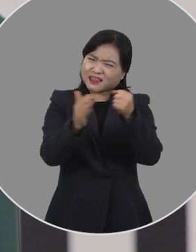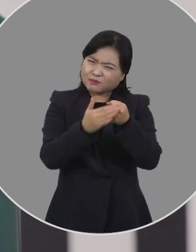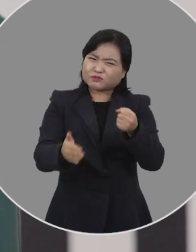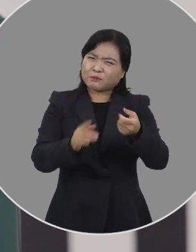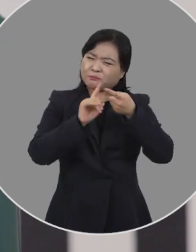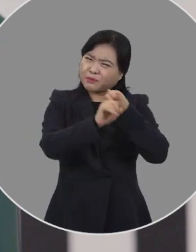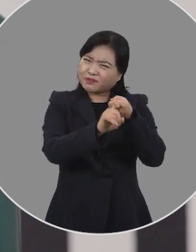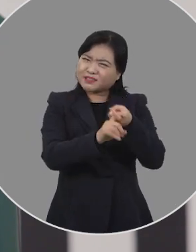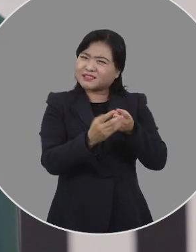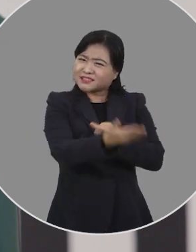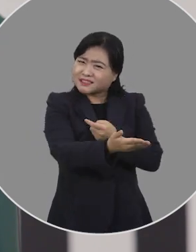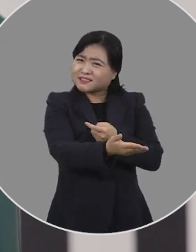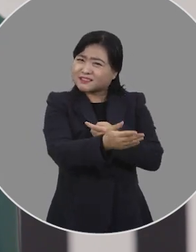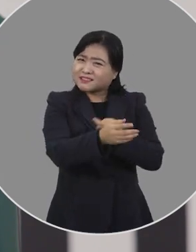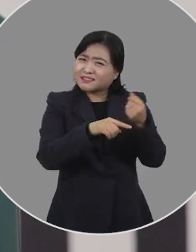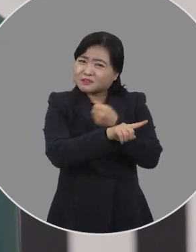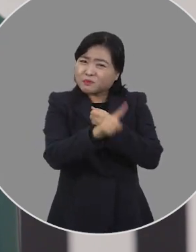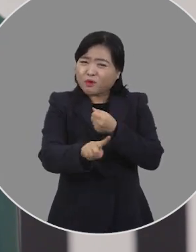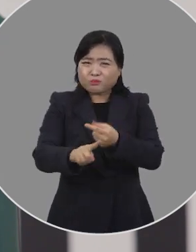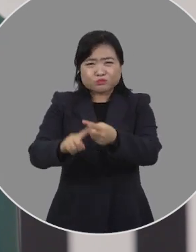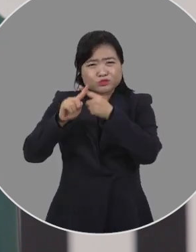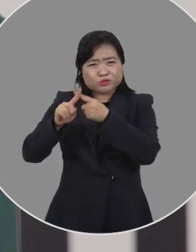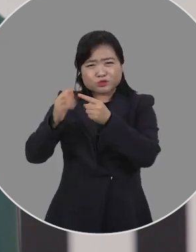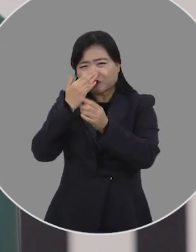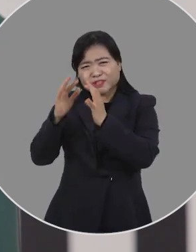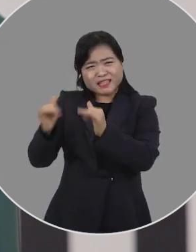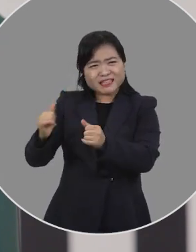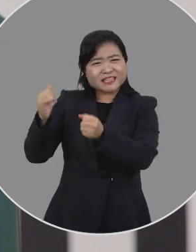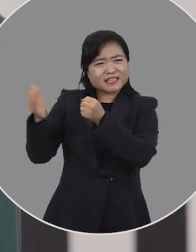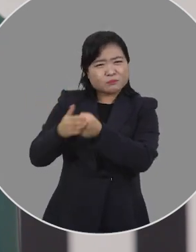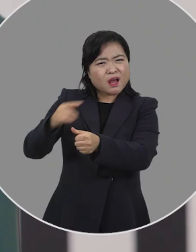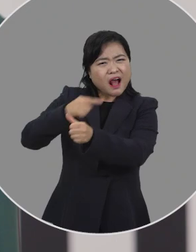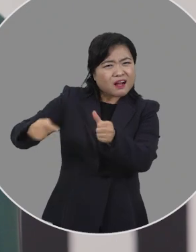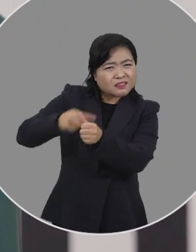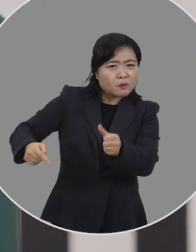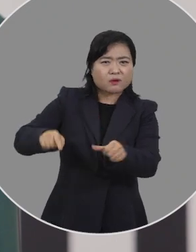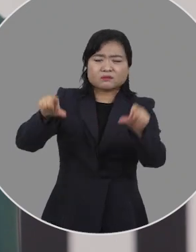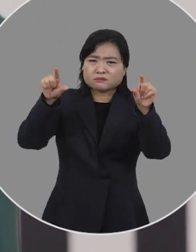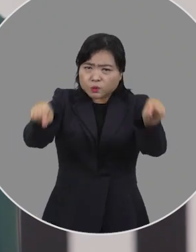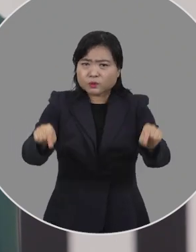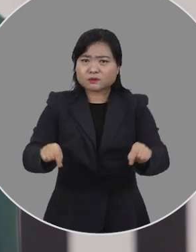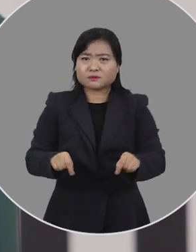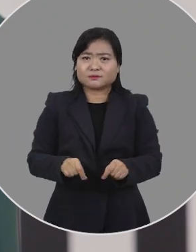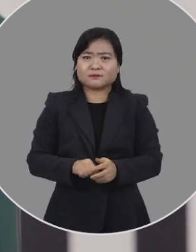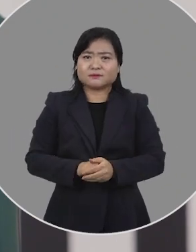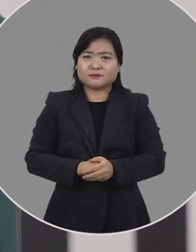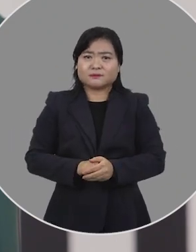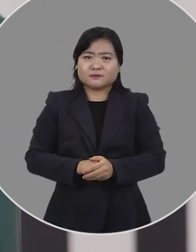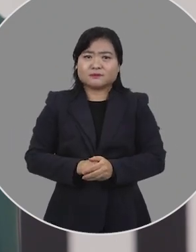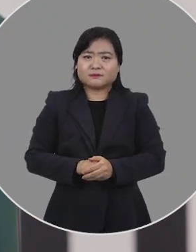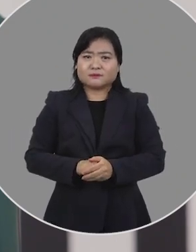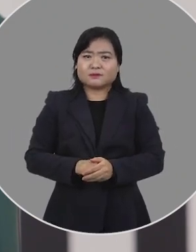것은 무조건 유대인이기 때문에 학살돼야 된다는 그 논리와 굉장히 닮아있죠. 물론